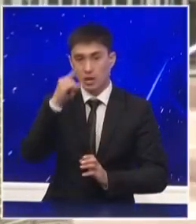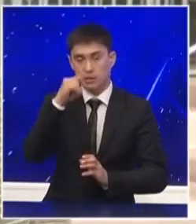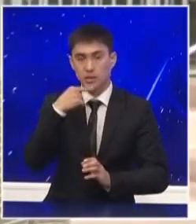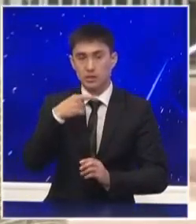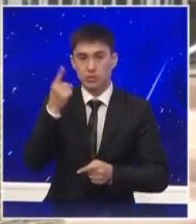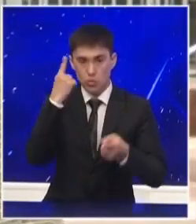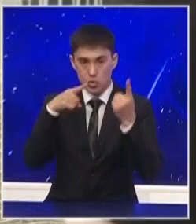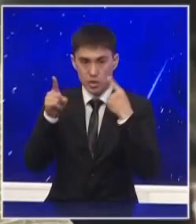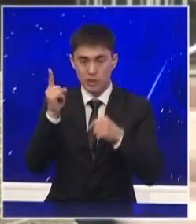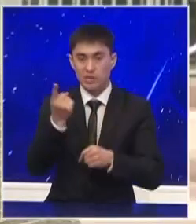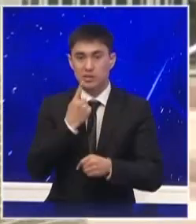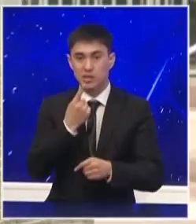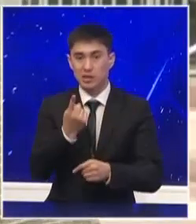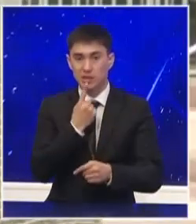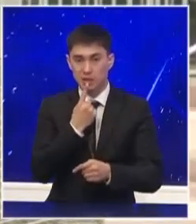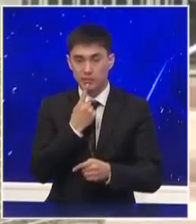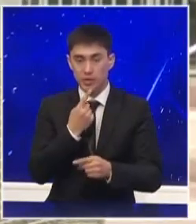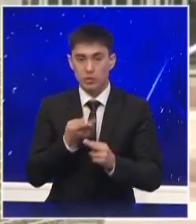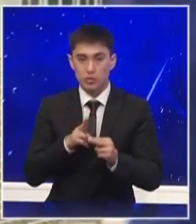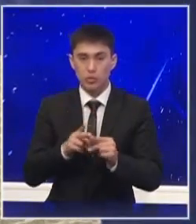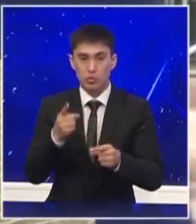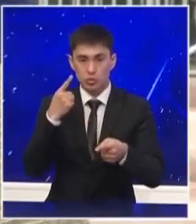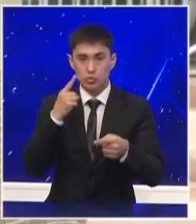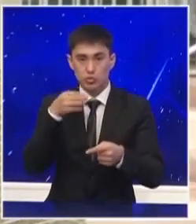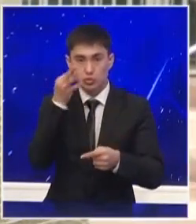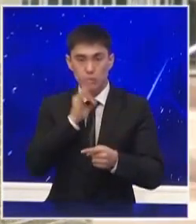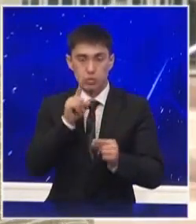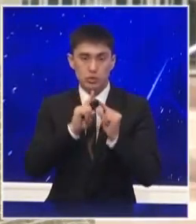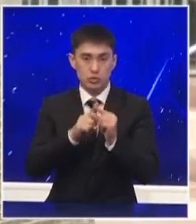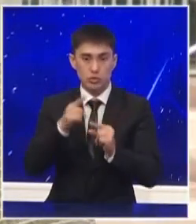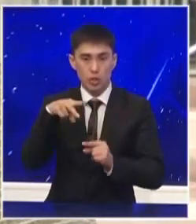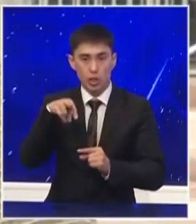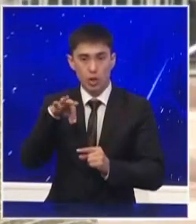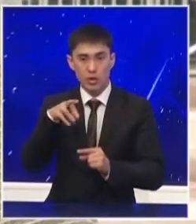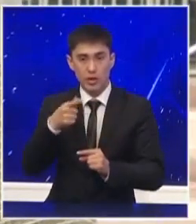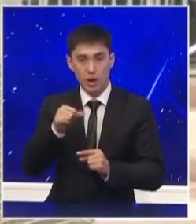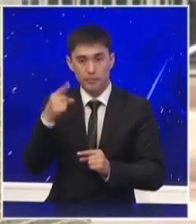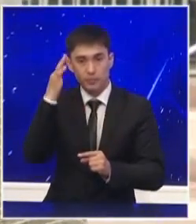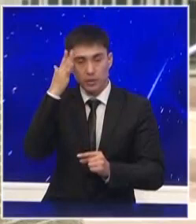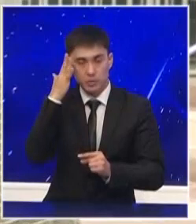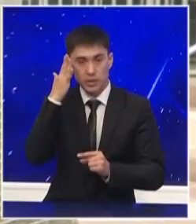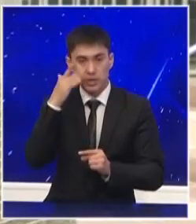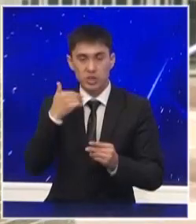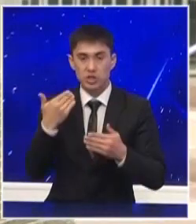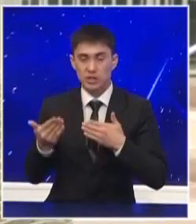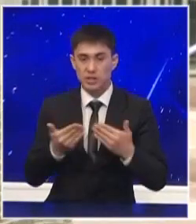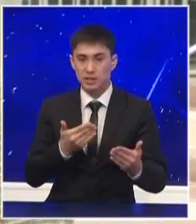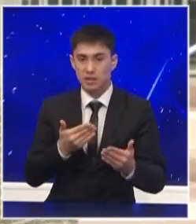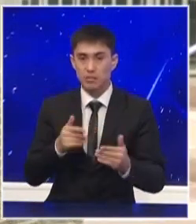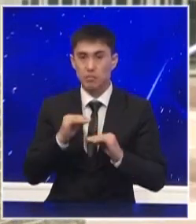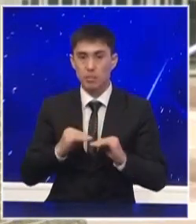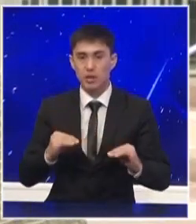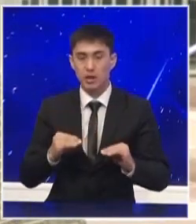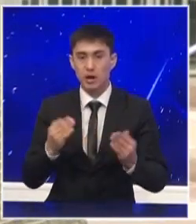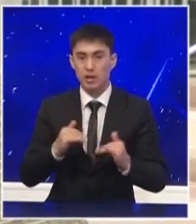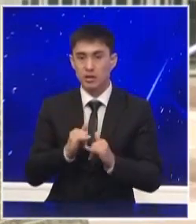өнер алды қызыл тіл деп, сол сөз шеберлігін, логикасын және жан жақтан бала